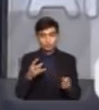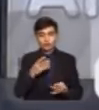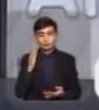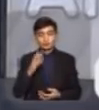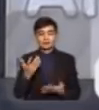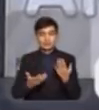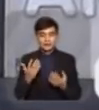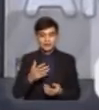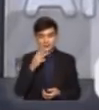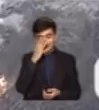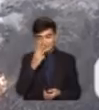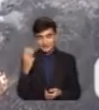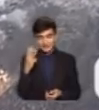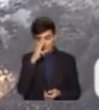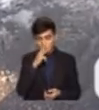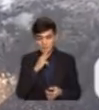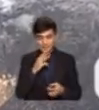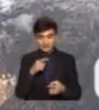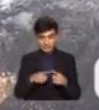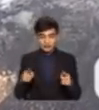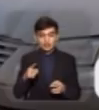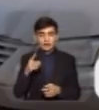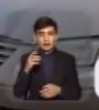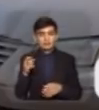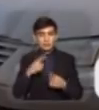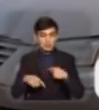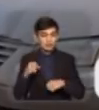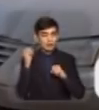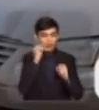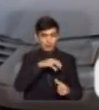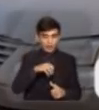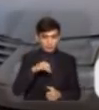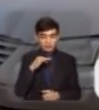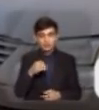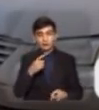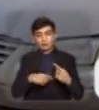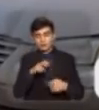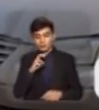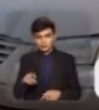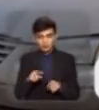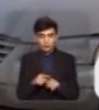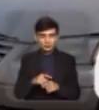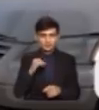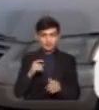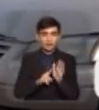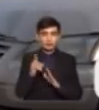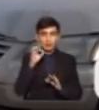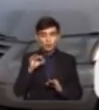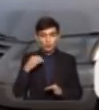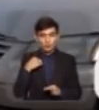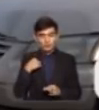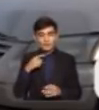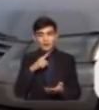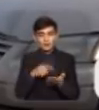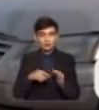месяца вывезти авто в Армению и лишь потом вернуться на родину. Изначально был в заблуждении насчет этого